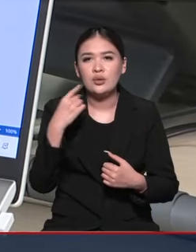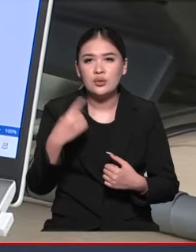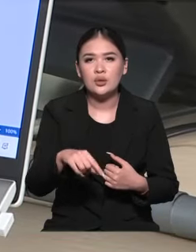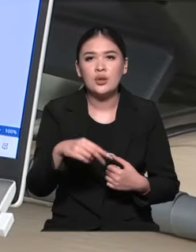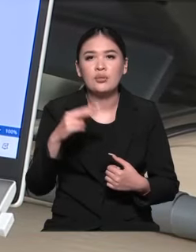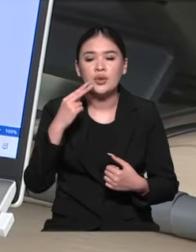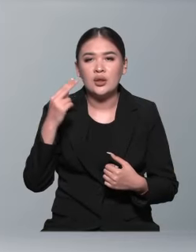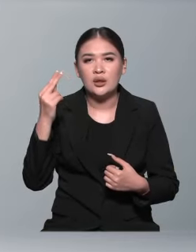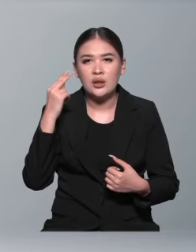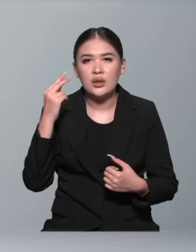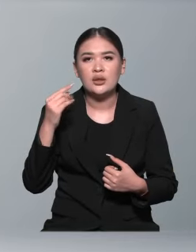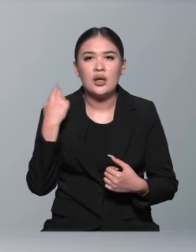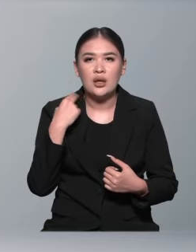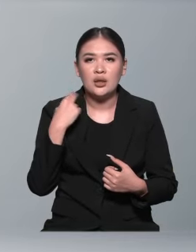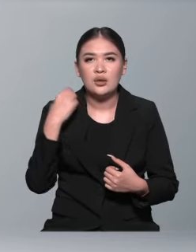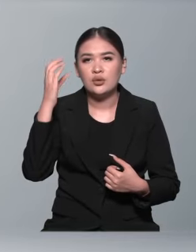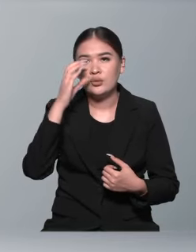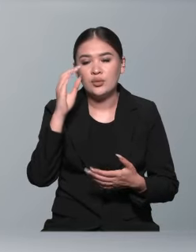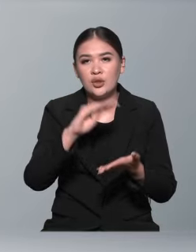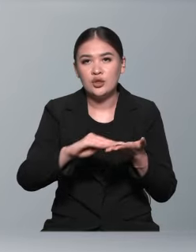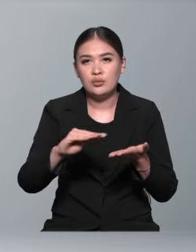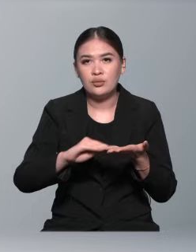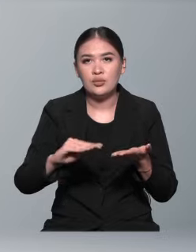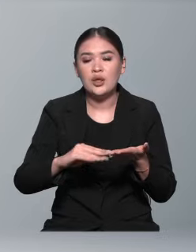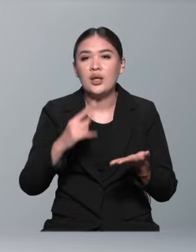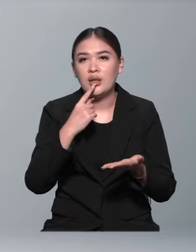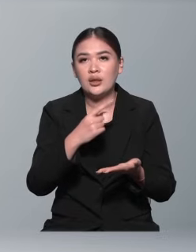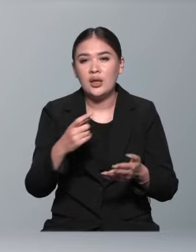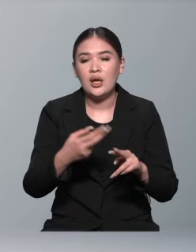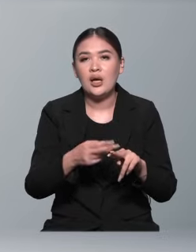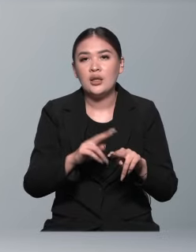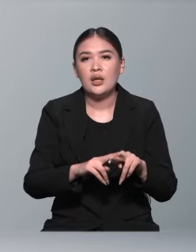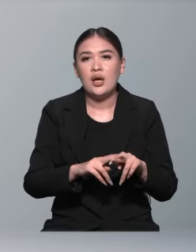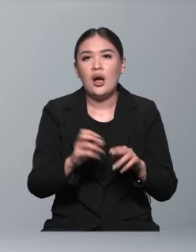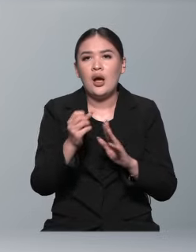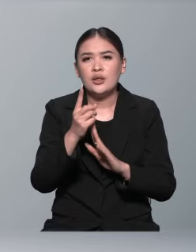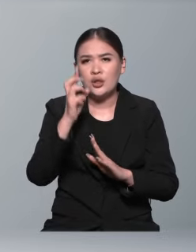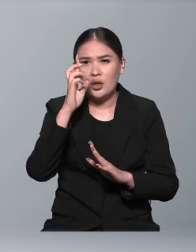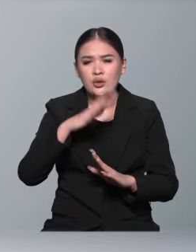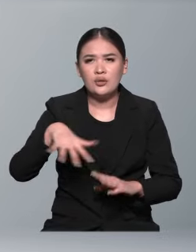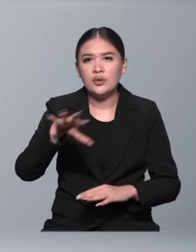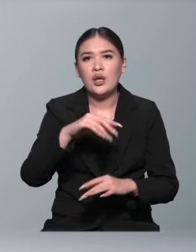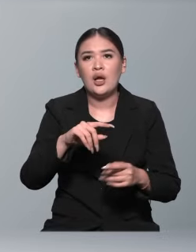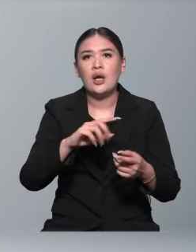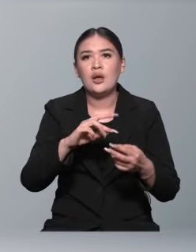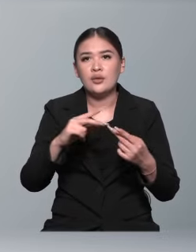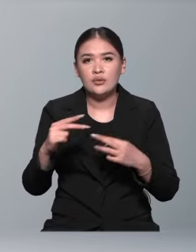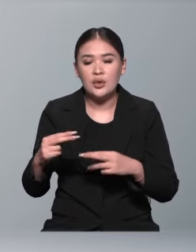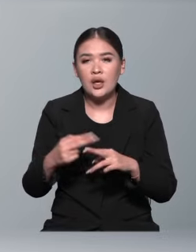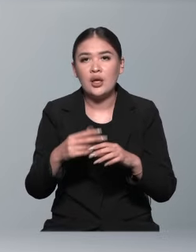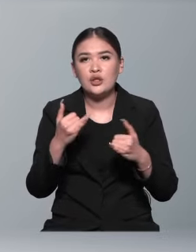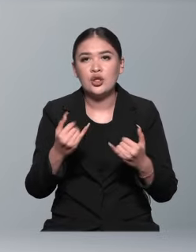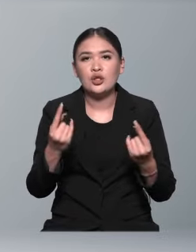и узбекском языках. Зарубежный контент обеспечивают журналисты из 11 стран. Также «Казинформ» сегодня активно сотрудничает